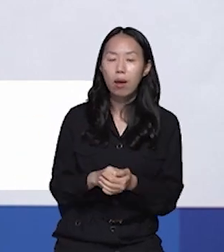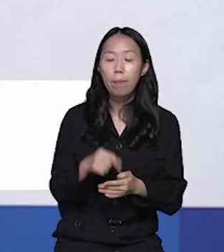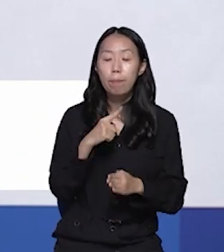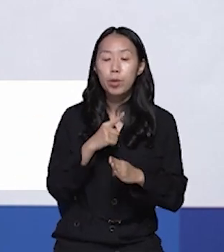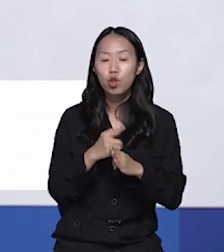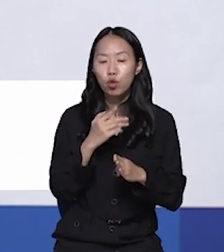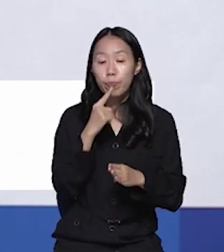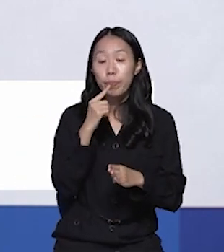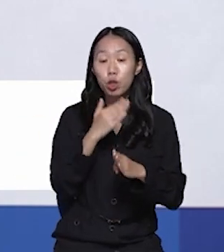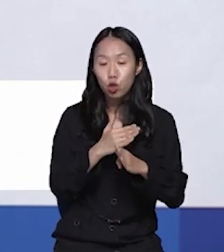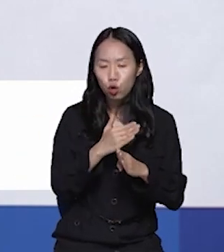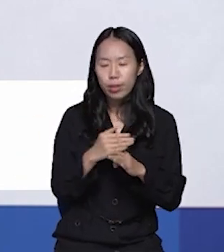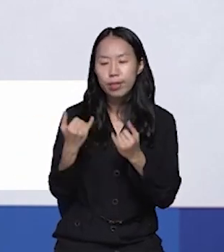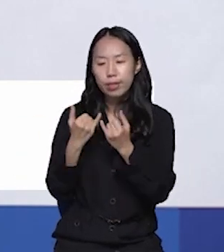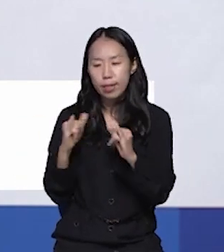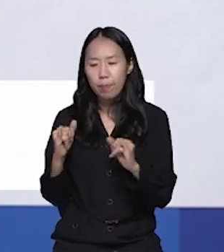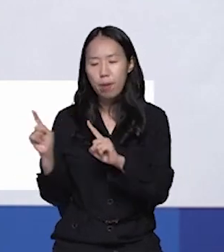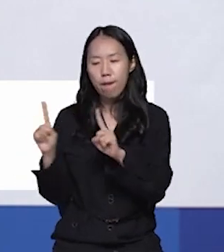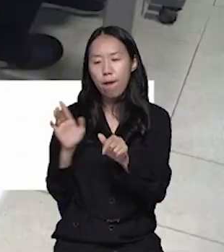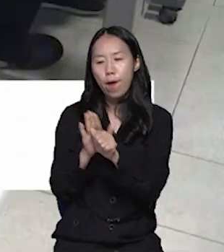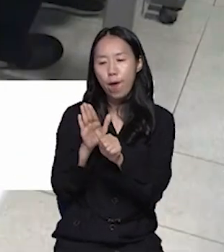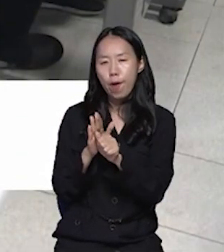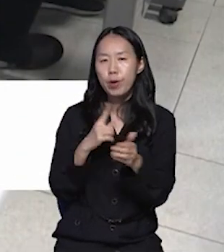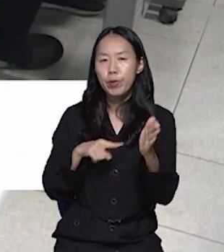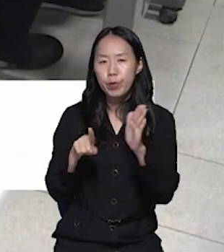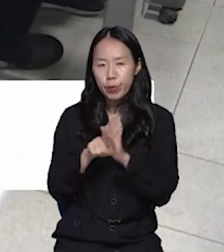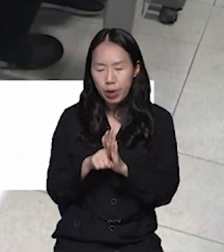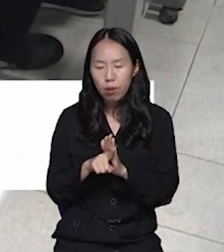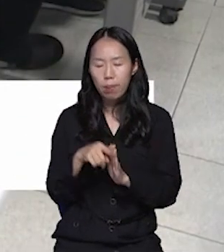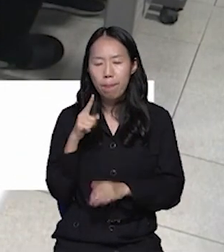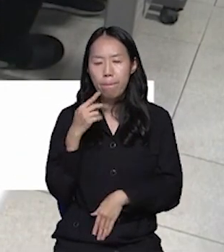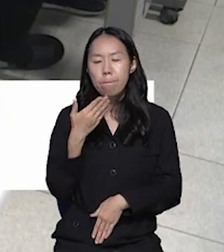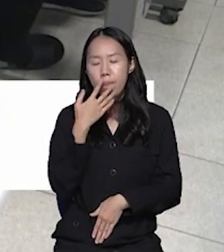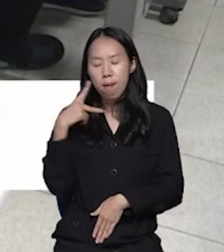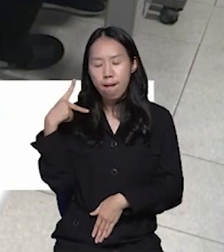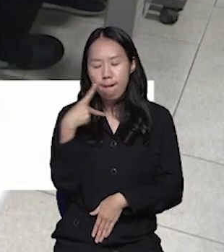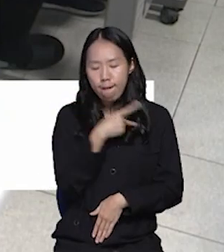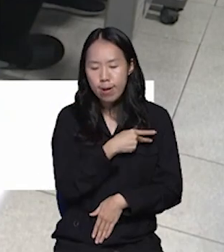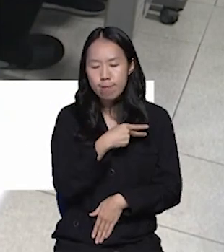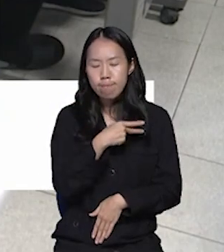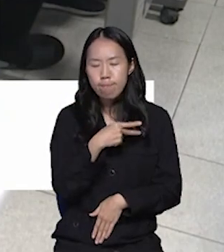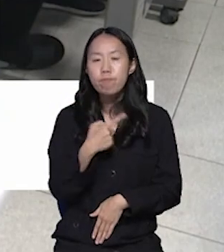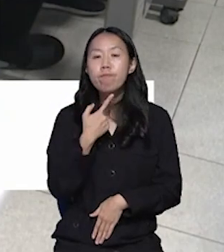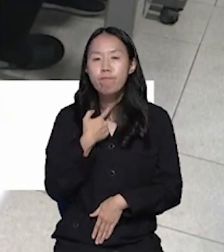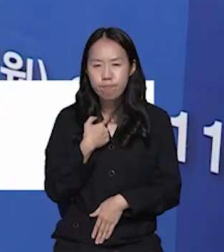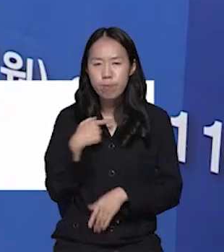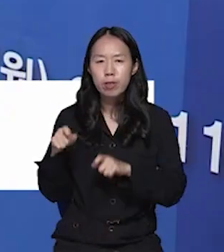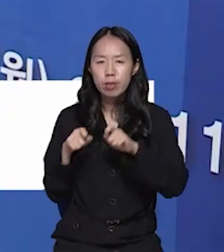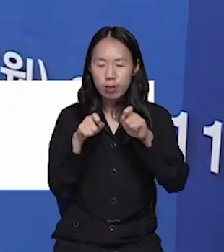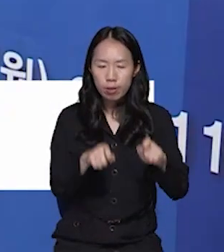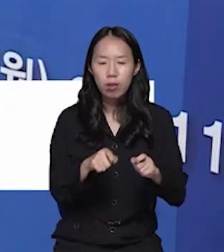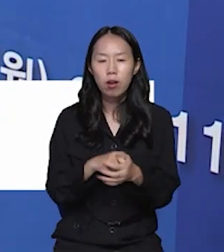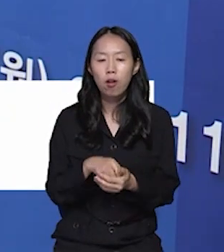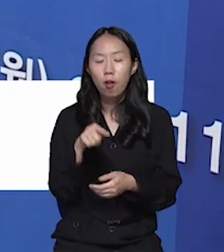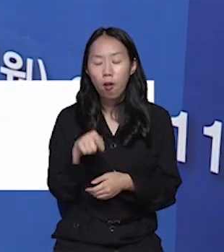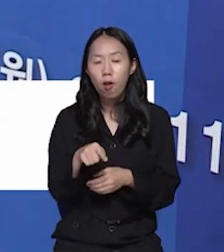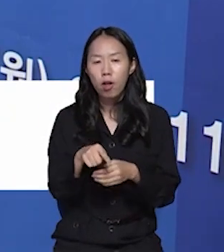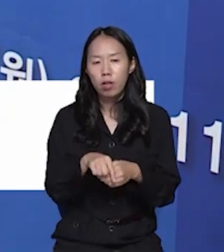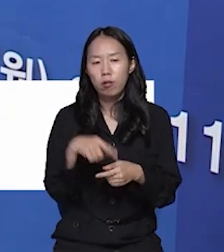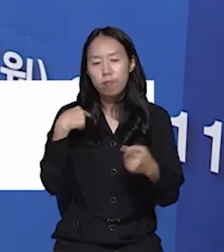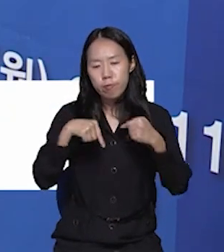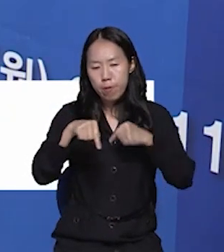민주주의와 민생 회복을 위해 16일간 목숨을건 단식 투쟁한 결기를 이어 총선승리와 정권의 기수가